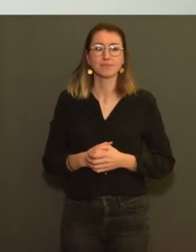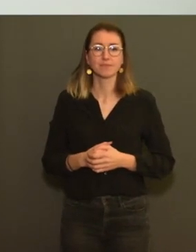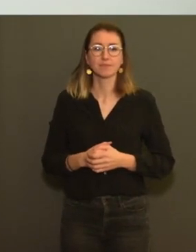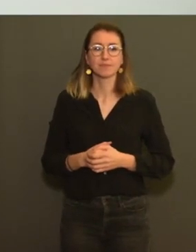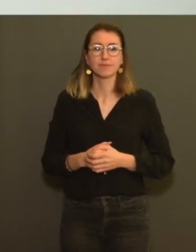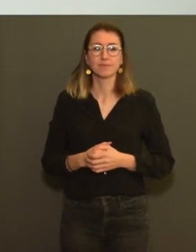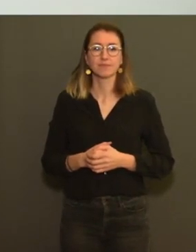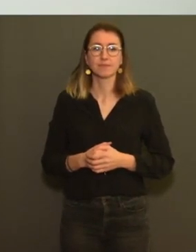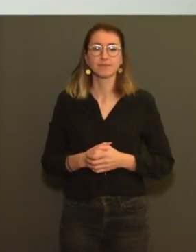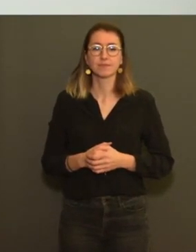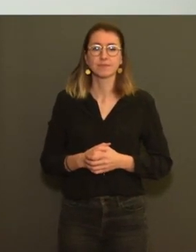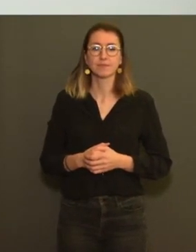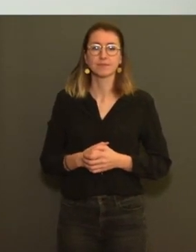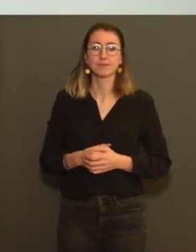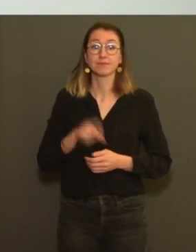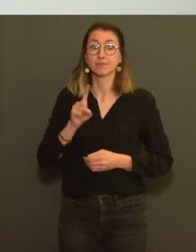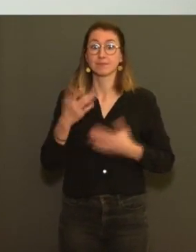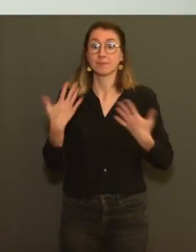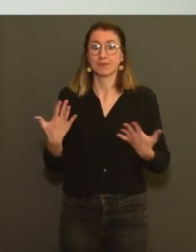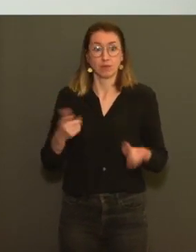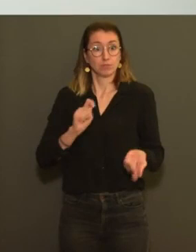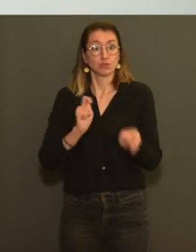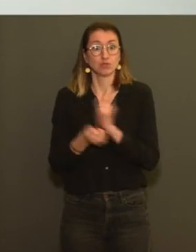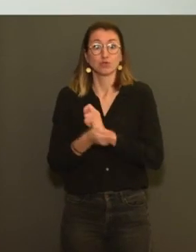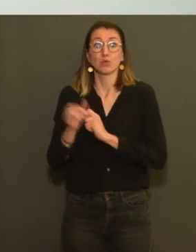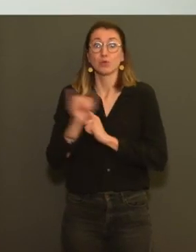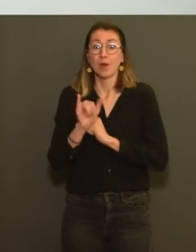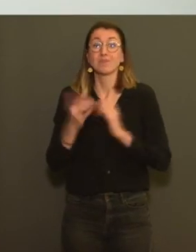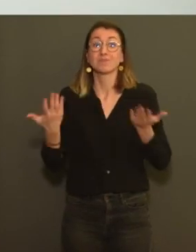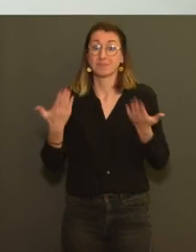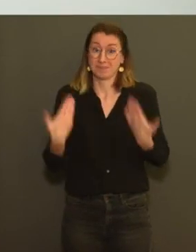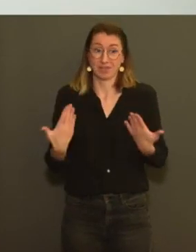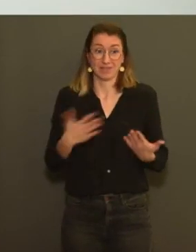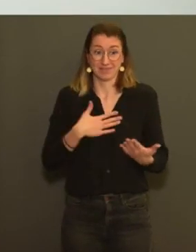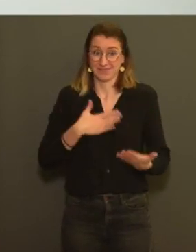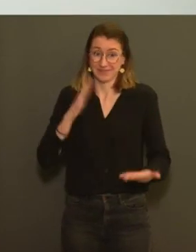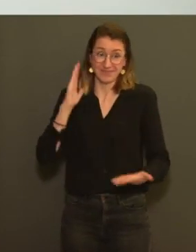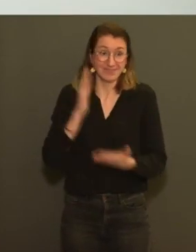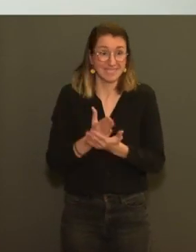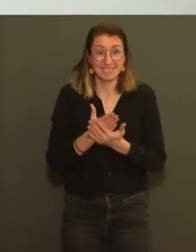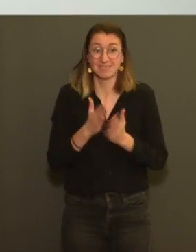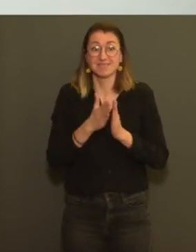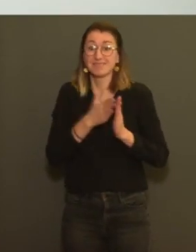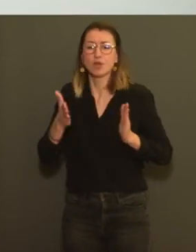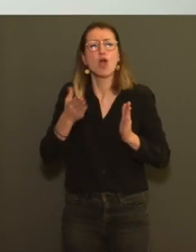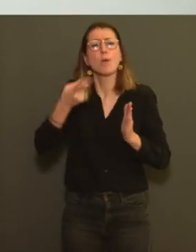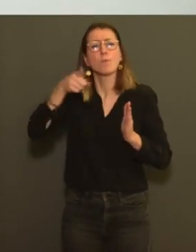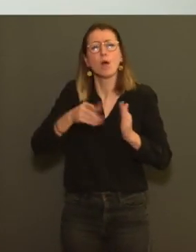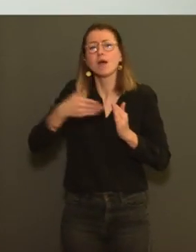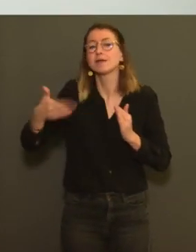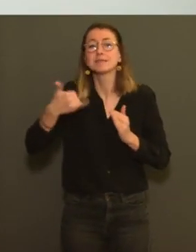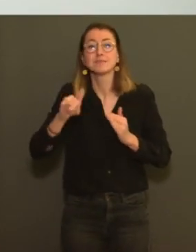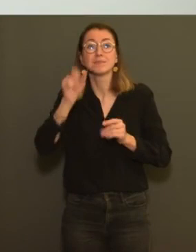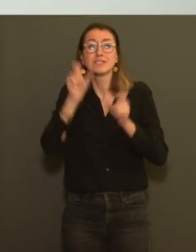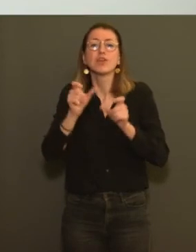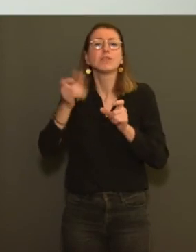Par contre, à partir de maintenant, on ne fera plus de tests, et ceci pendant un mois, chez les personnes qui sont des contacts à haut